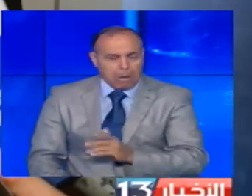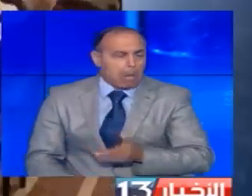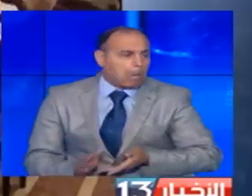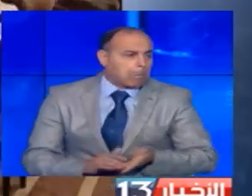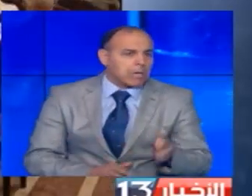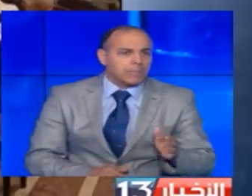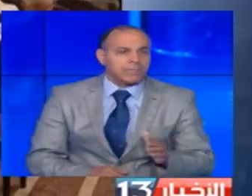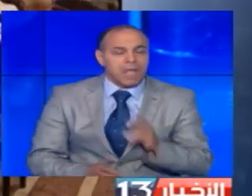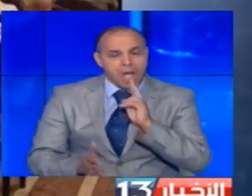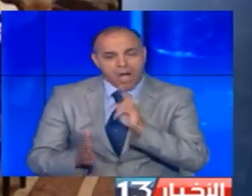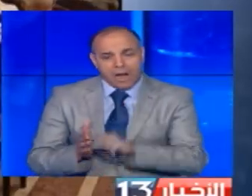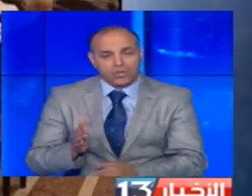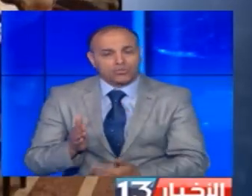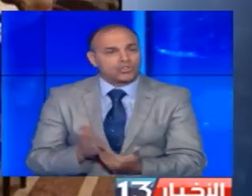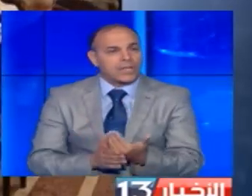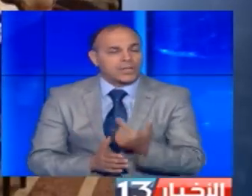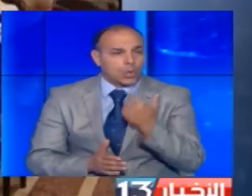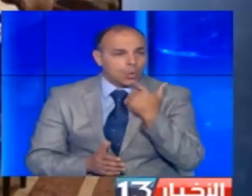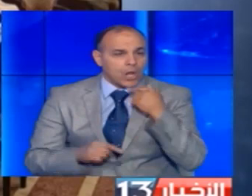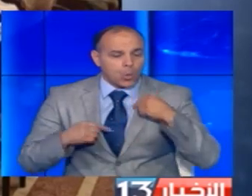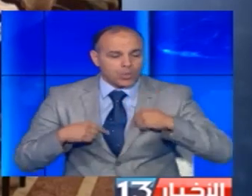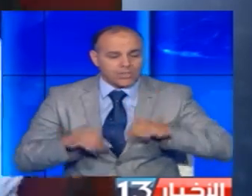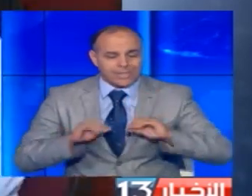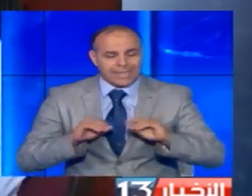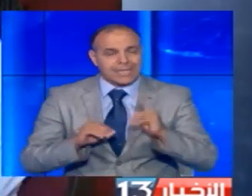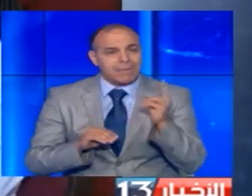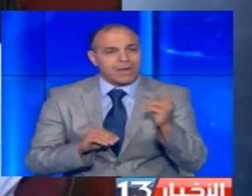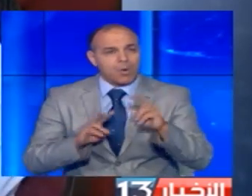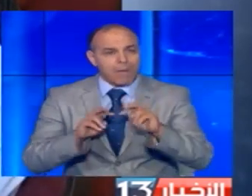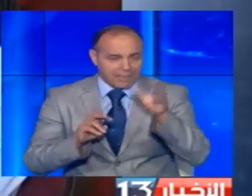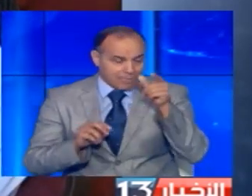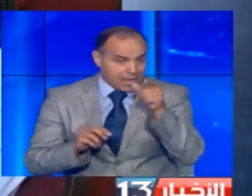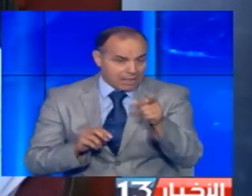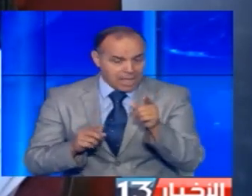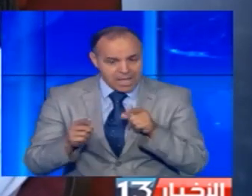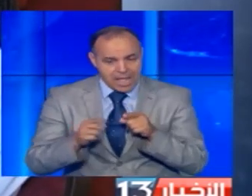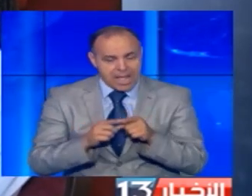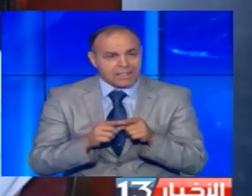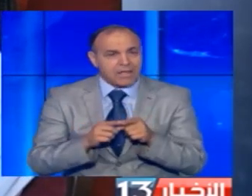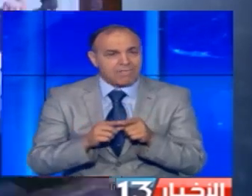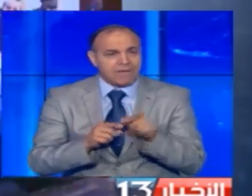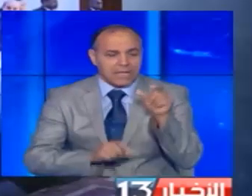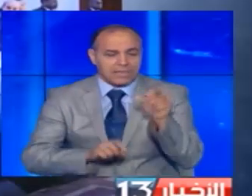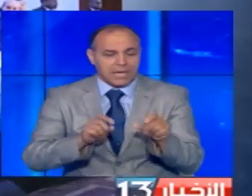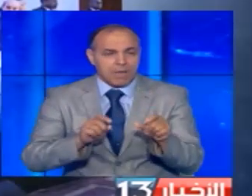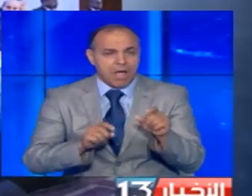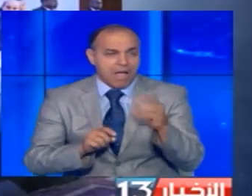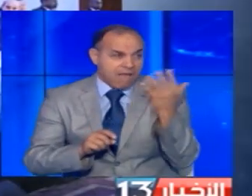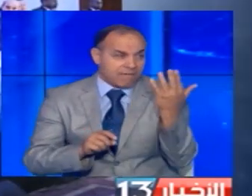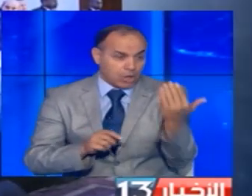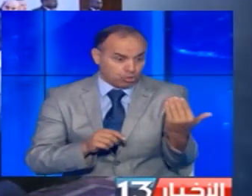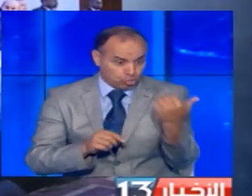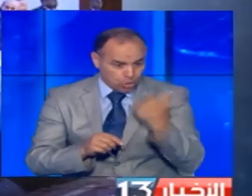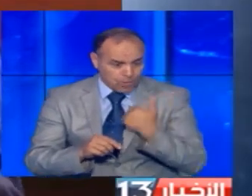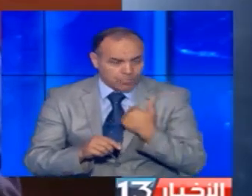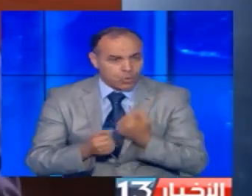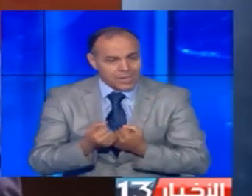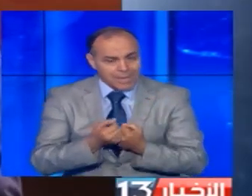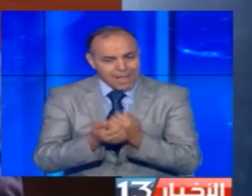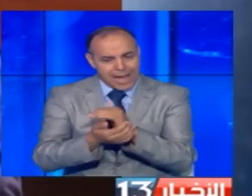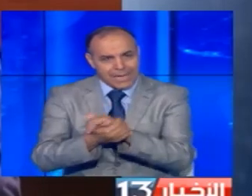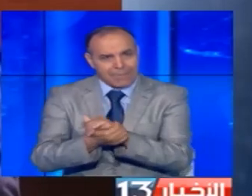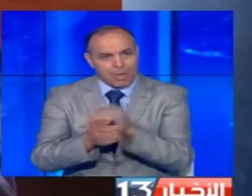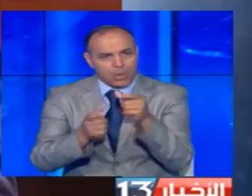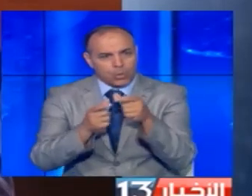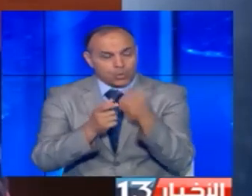قرارات جديده اقرتها وزاره التعليم العالي والبحث العلمي بهدف استقطاب الطلبه الافريقي وتتهم العلاقات بين